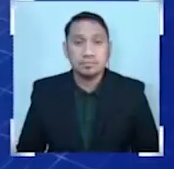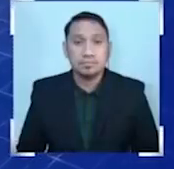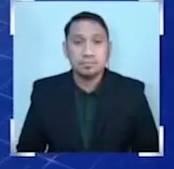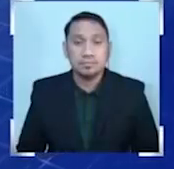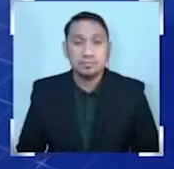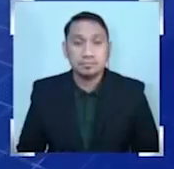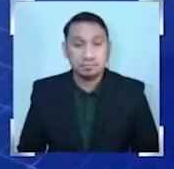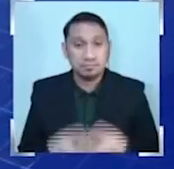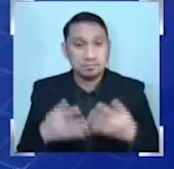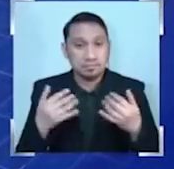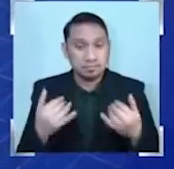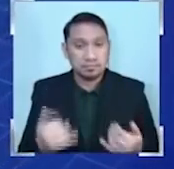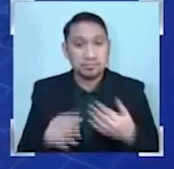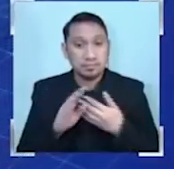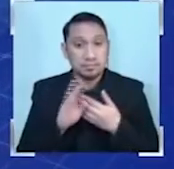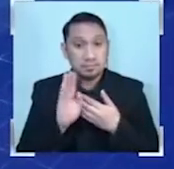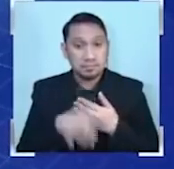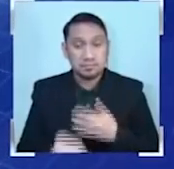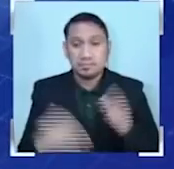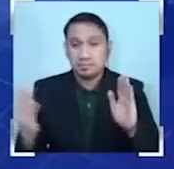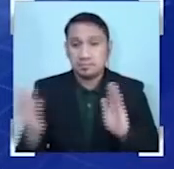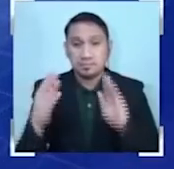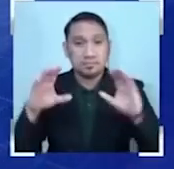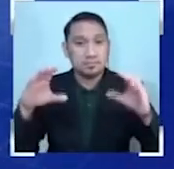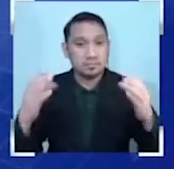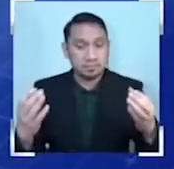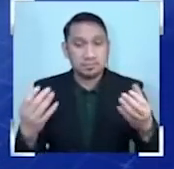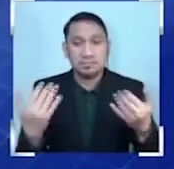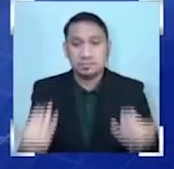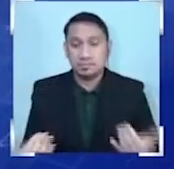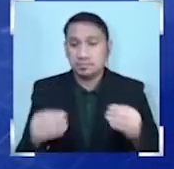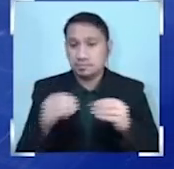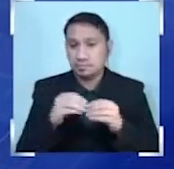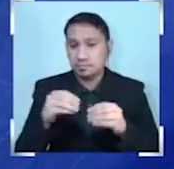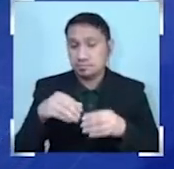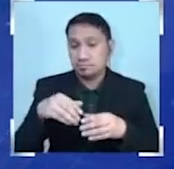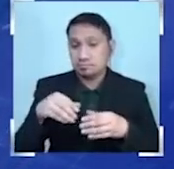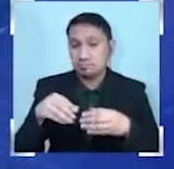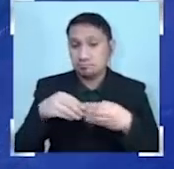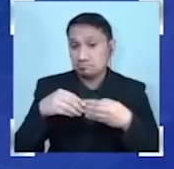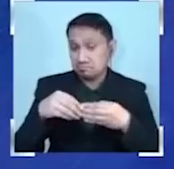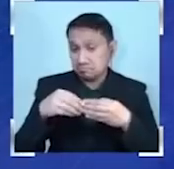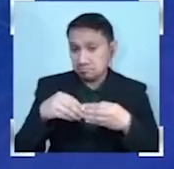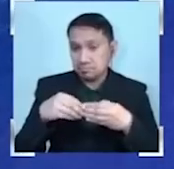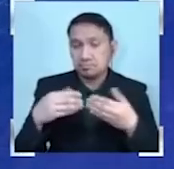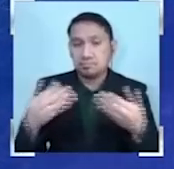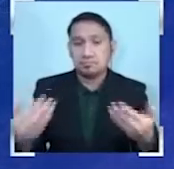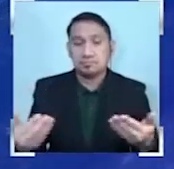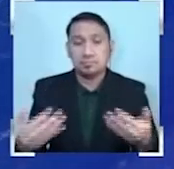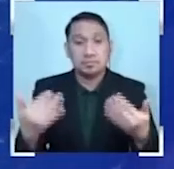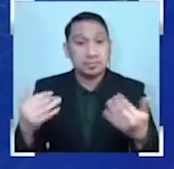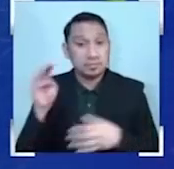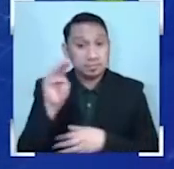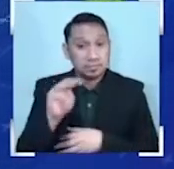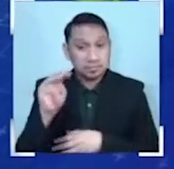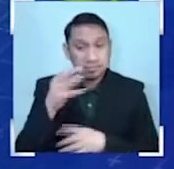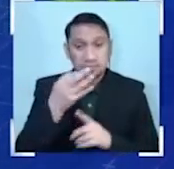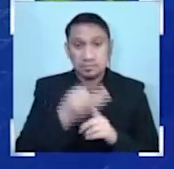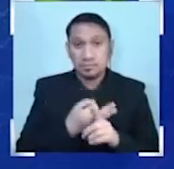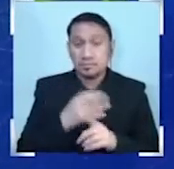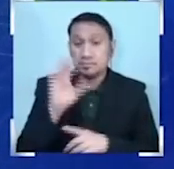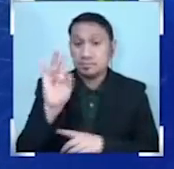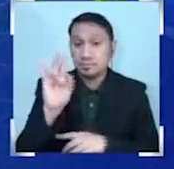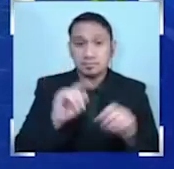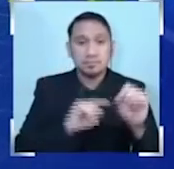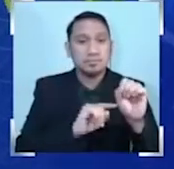Samantala, magbabalik na ang face-to-face classes sa ilang lugar na niluwagan sa Alert Level 2. Ayon sa DepEd, sa Lunes, February 7, mag-umpisa na